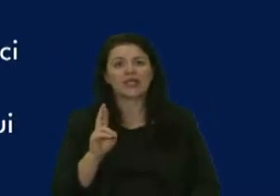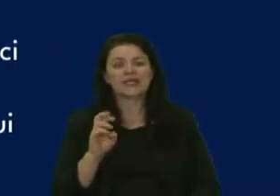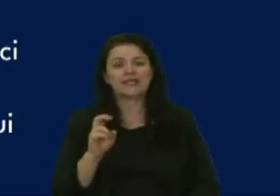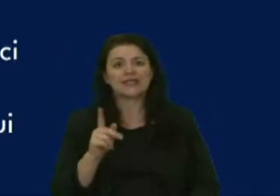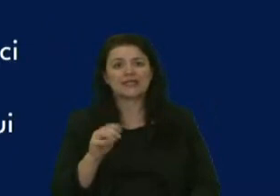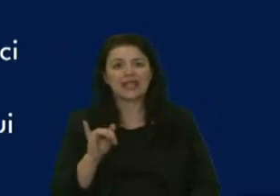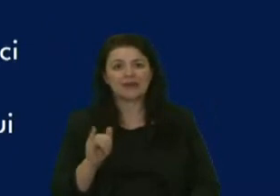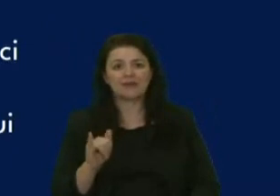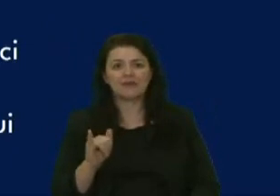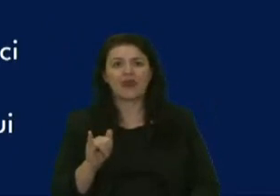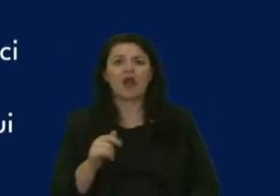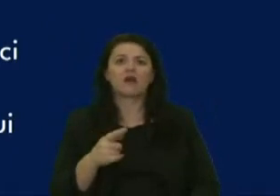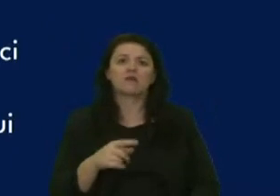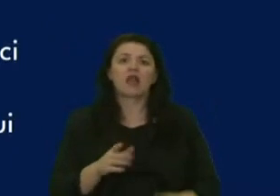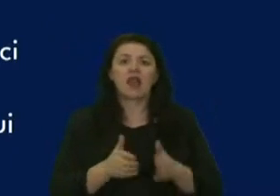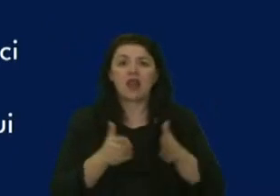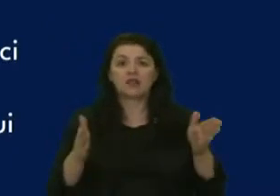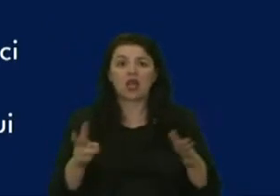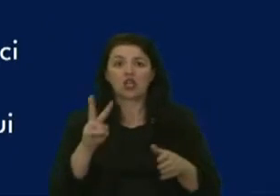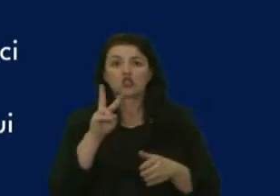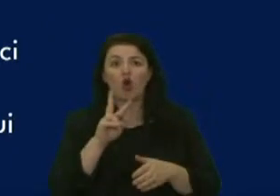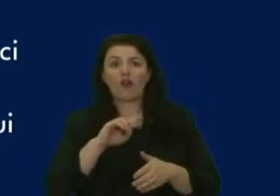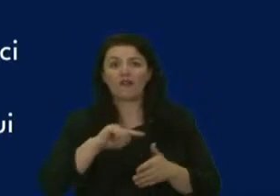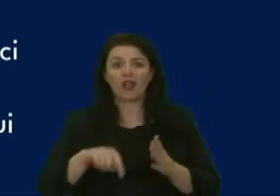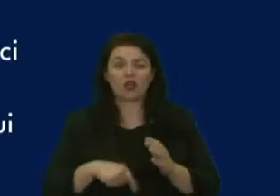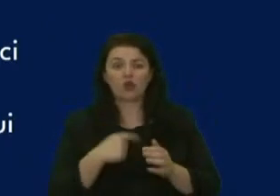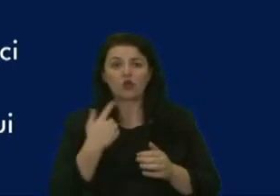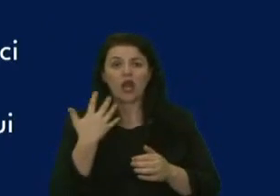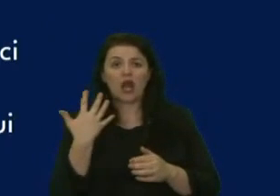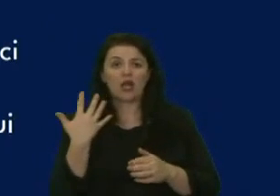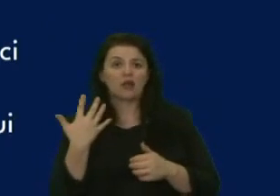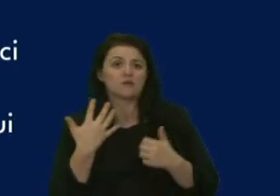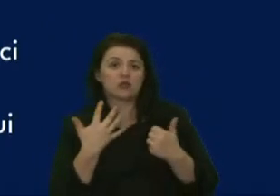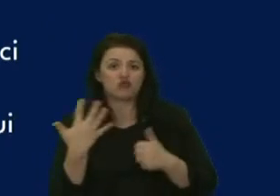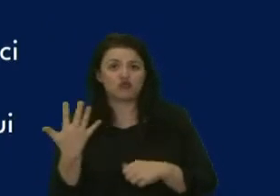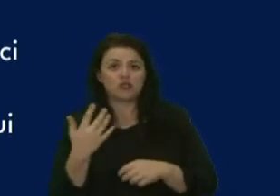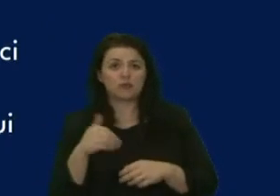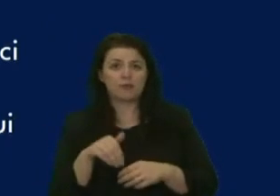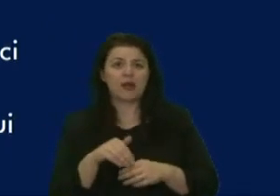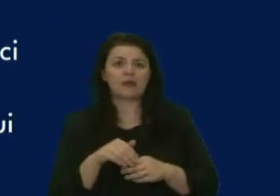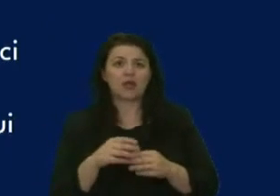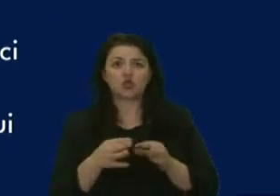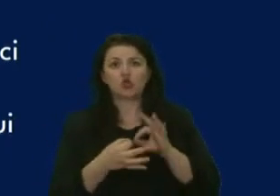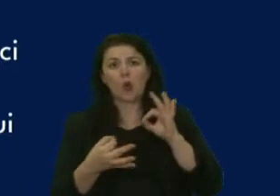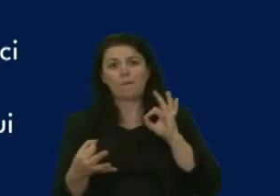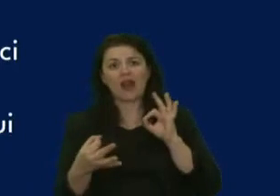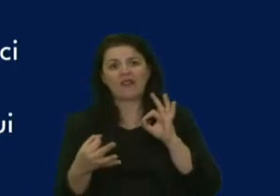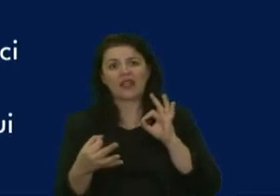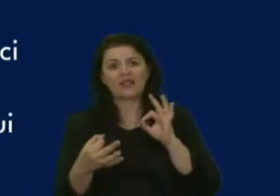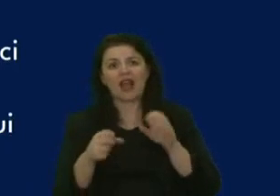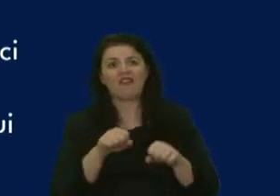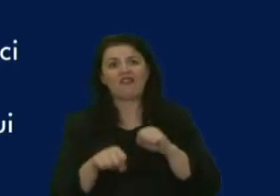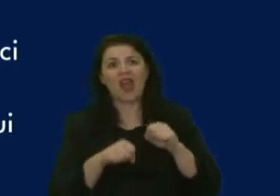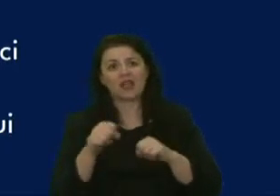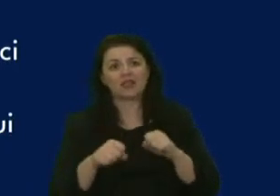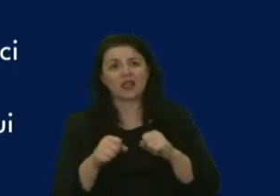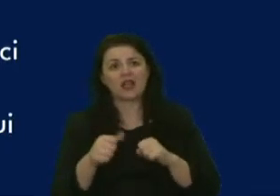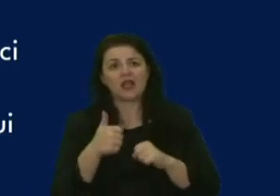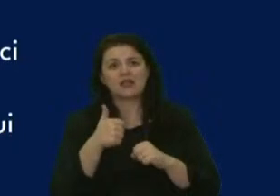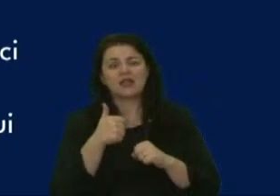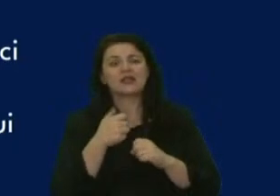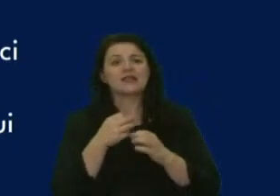piste de biciclete cu lățime de 2 * 1,5 m de 3,5 km suprafața velo este de